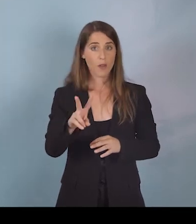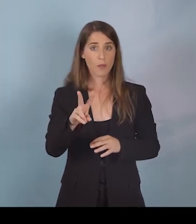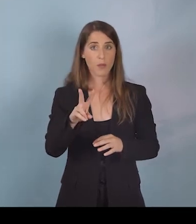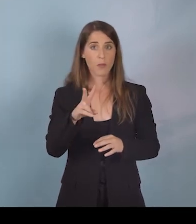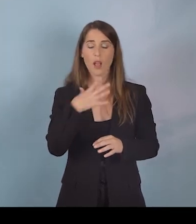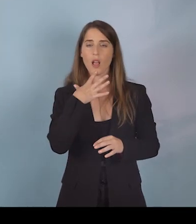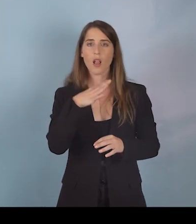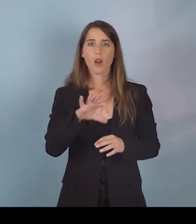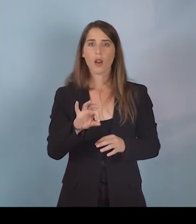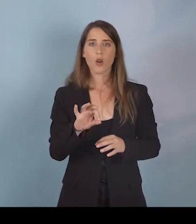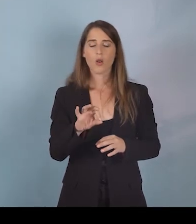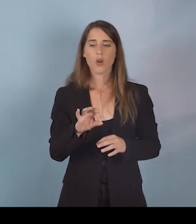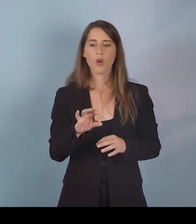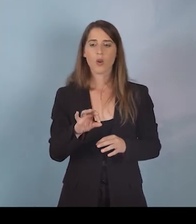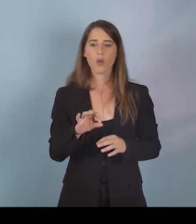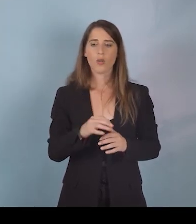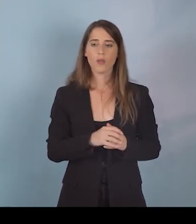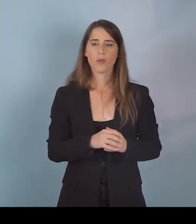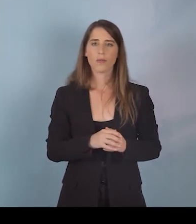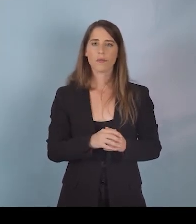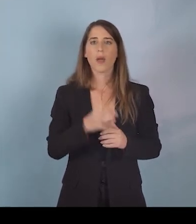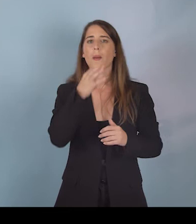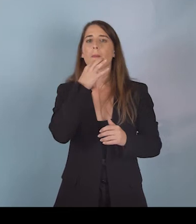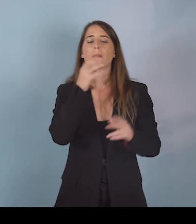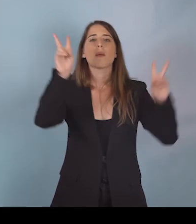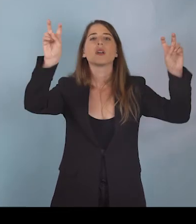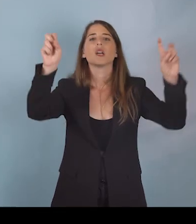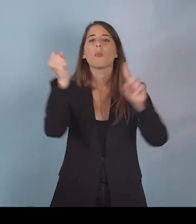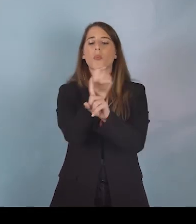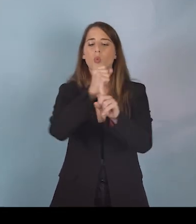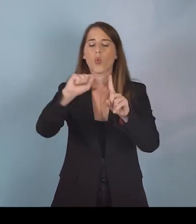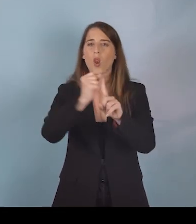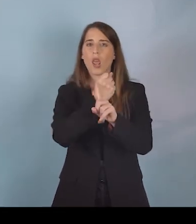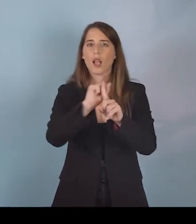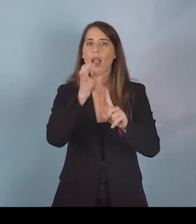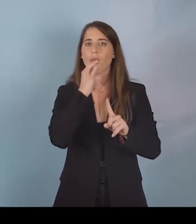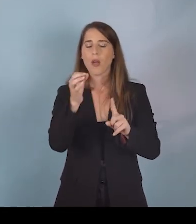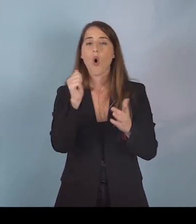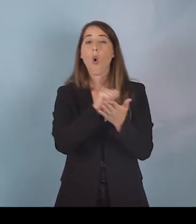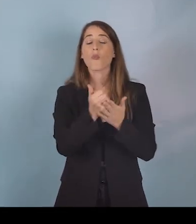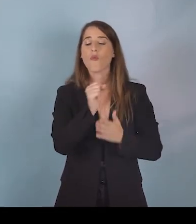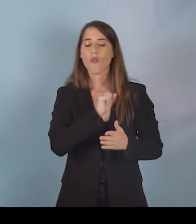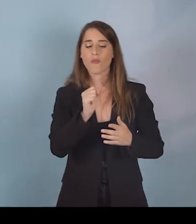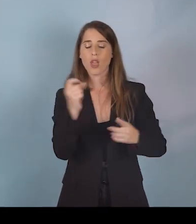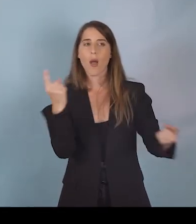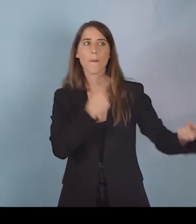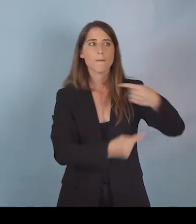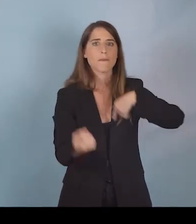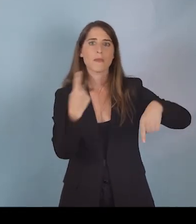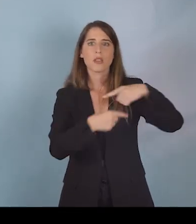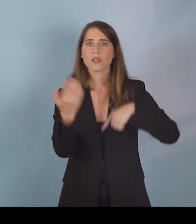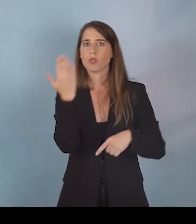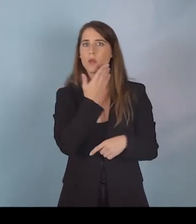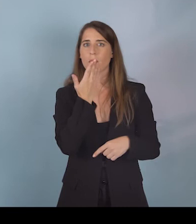καμία περίπτωση. Και αυτό το βλέπουμε γιατί δεν υπάρχει κιόλας. Μιλάμε για bullying και μιλάμε